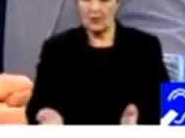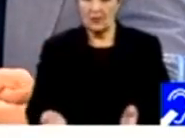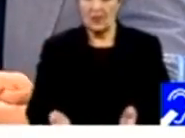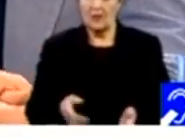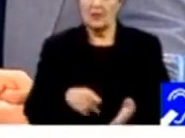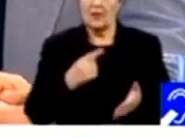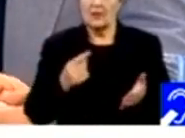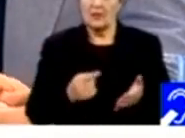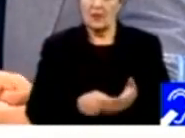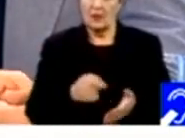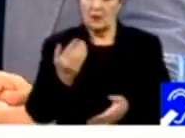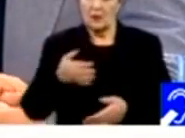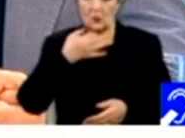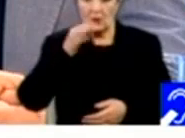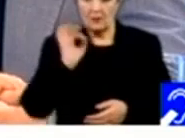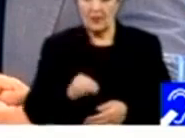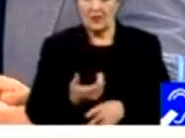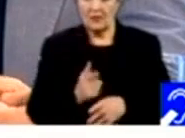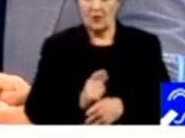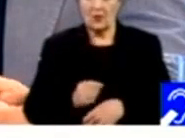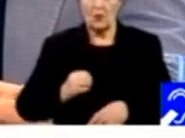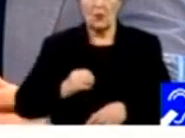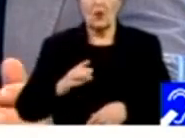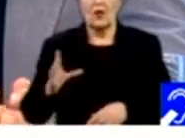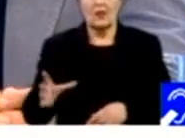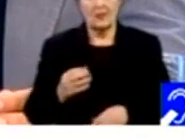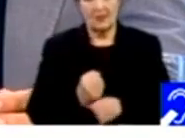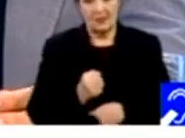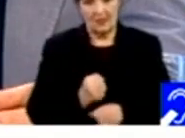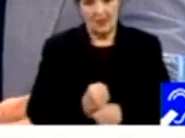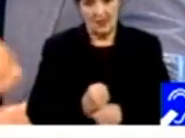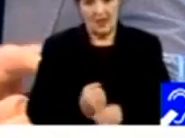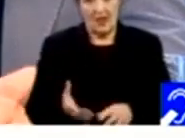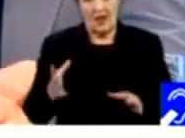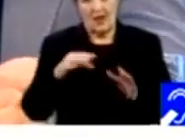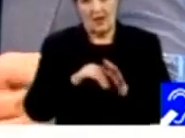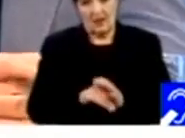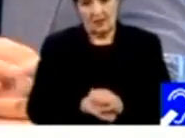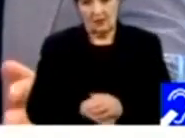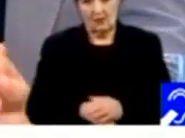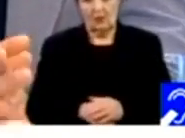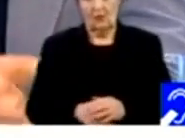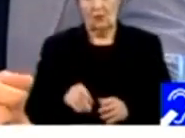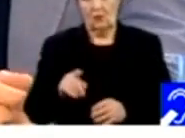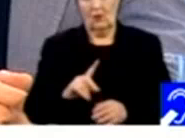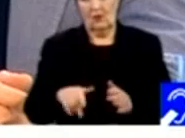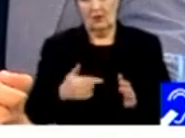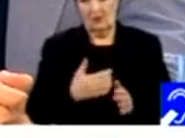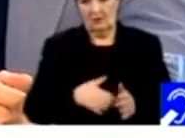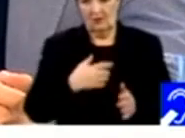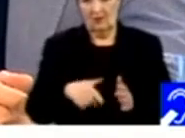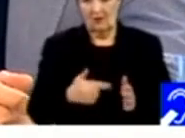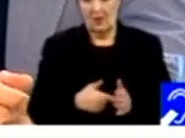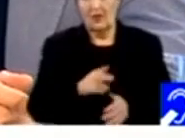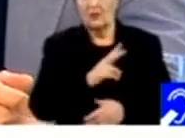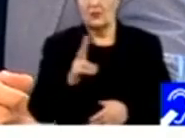întreb, pentru că dumneavoastră aveți o experiență foarte bogată în activitate în cadrul Consiliului Municipal Chișinău.